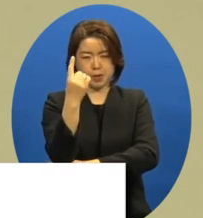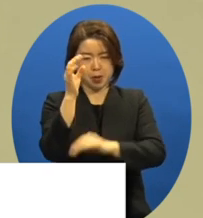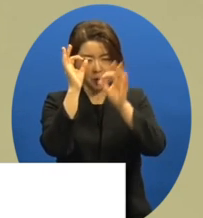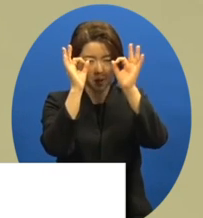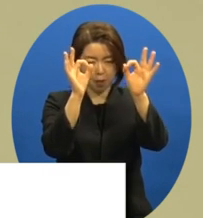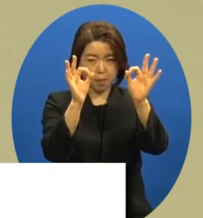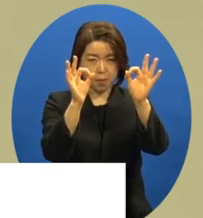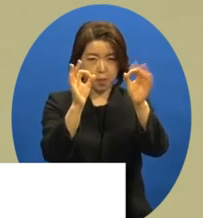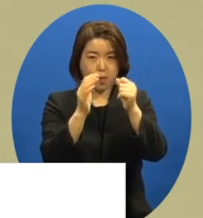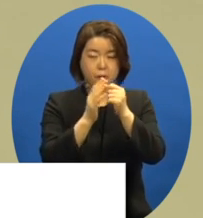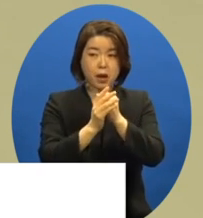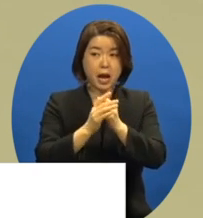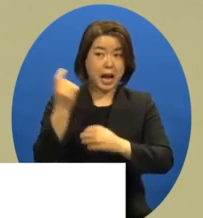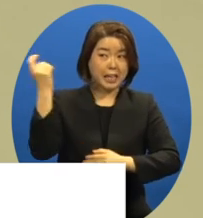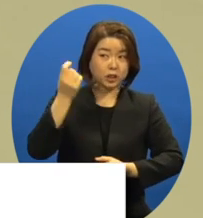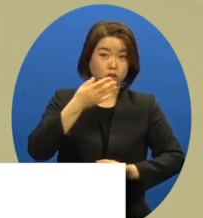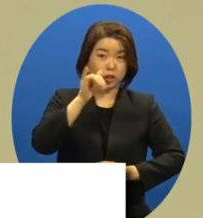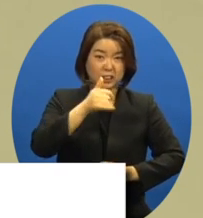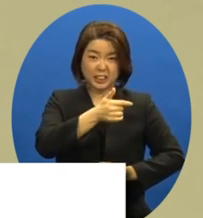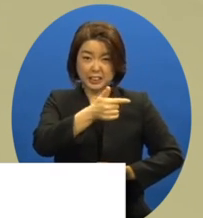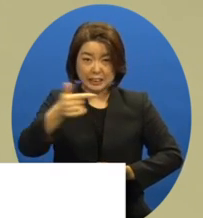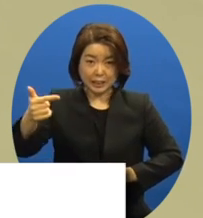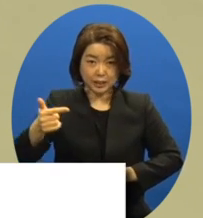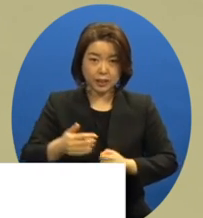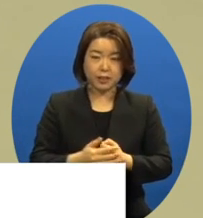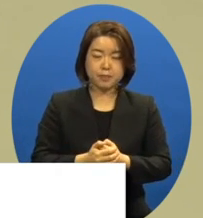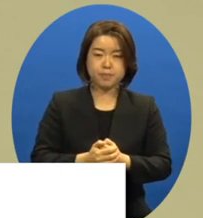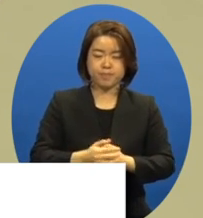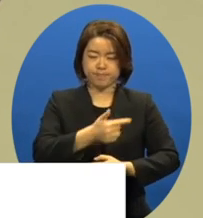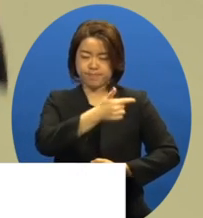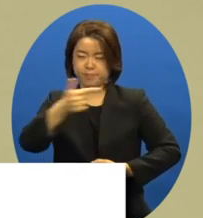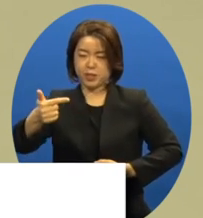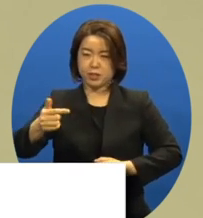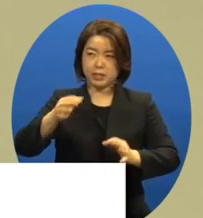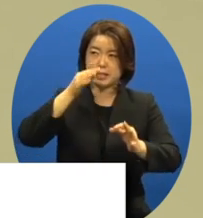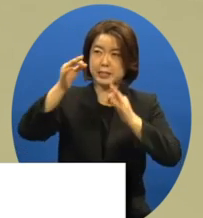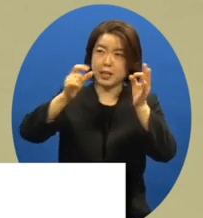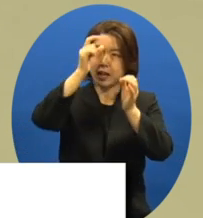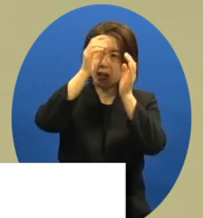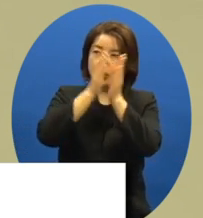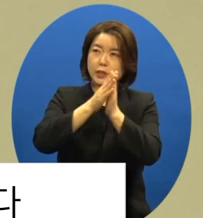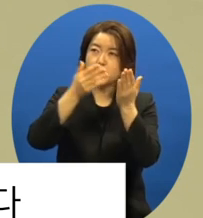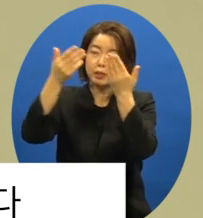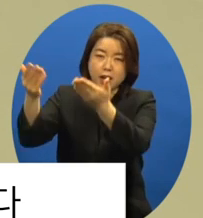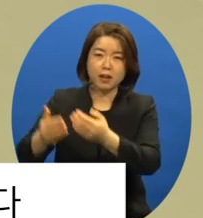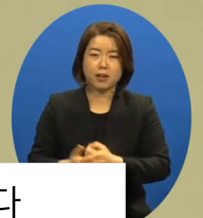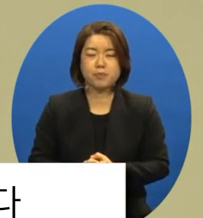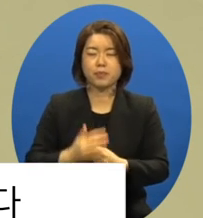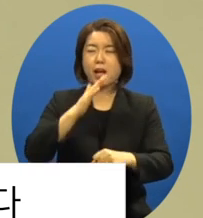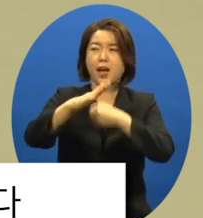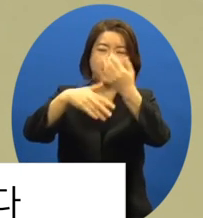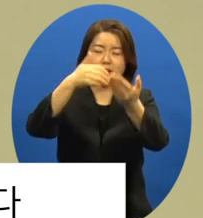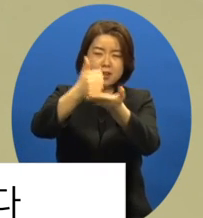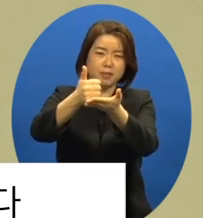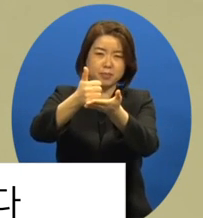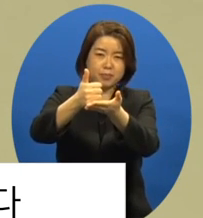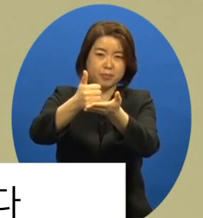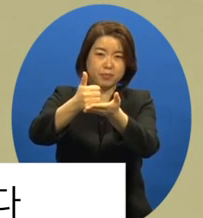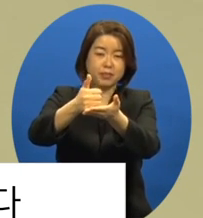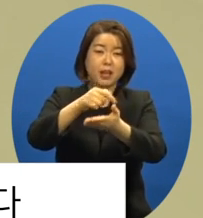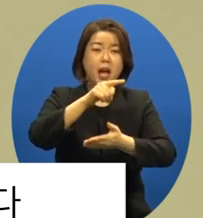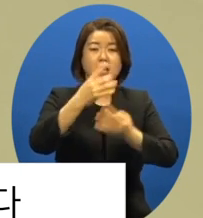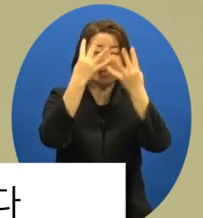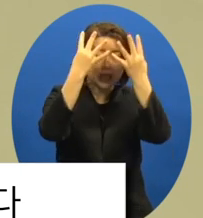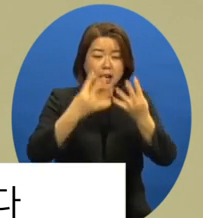그 보초도 들을 수 있을 정도로 큰 소리로 하나님께 기도했습니다. 하나님, 이